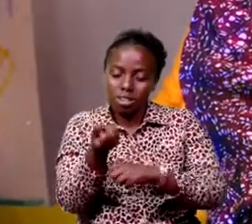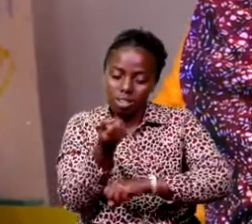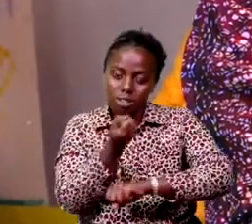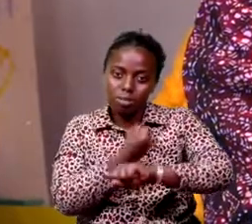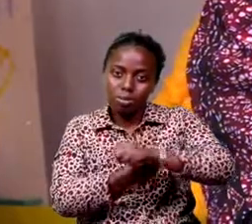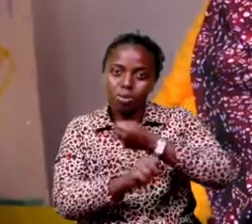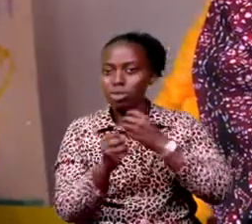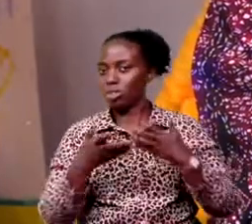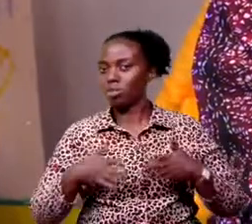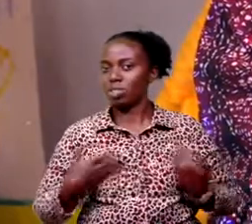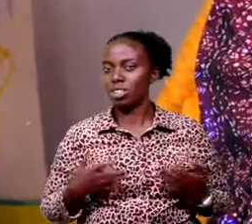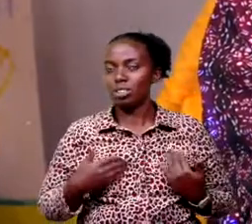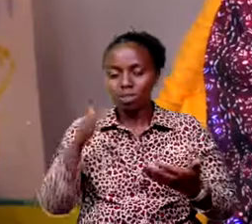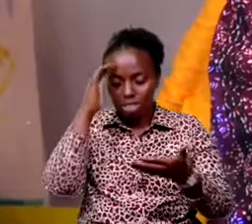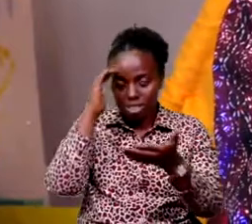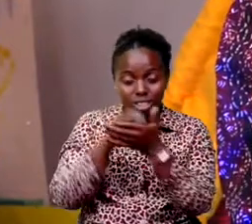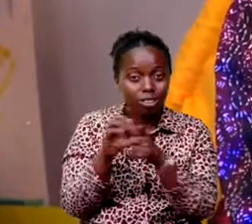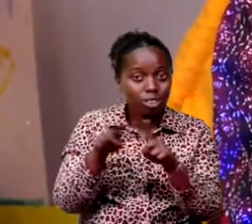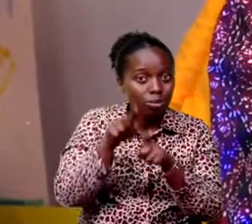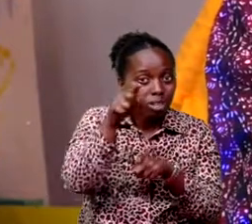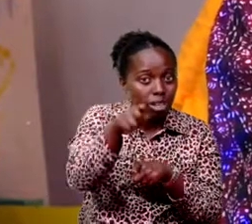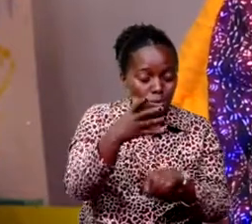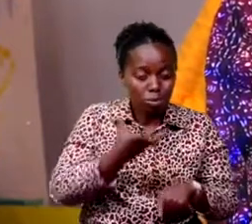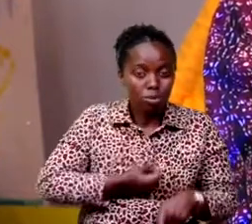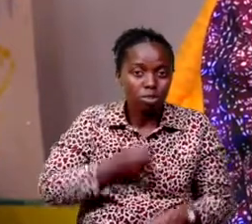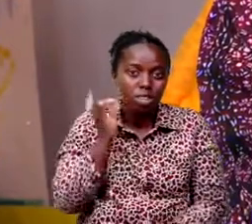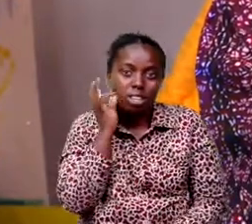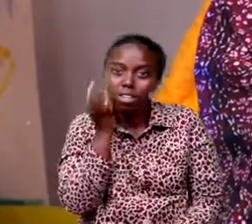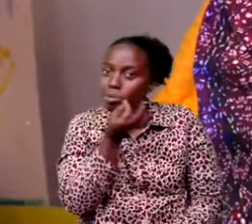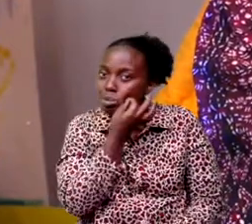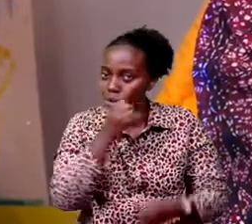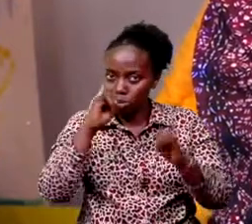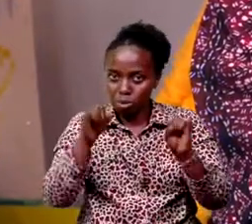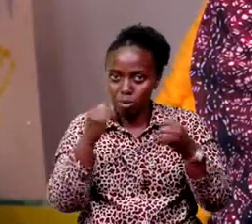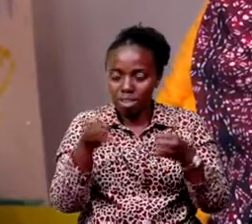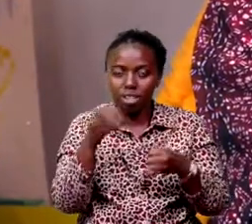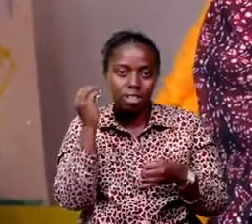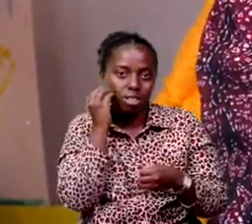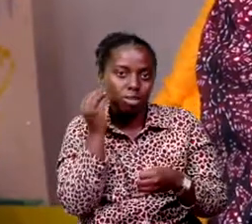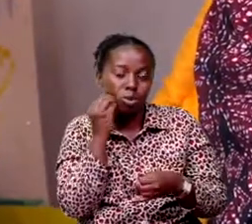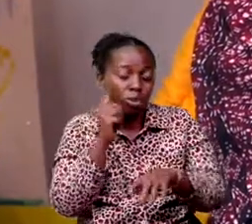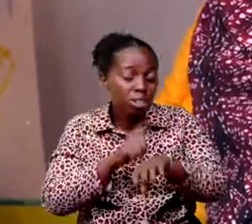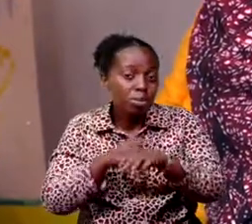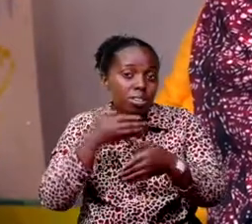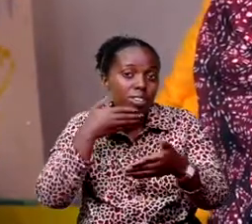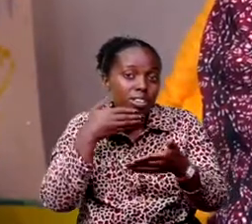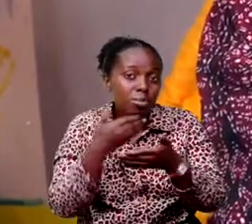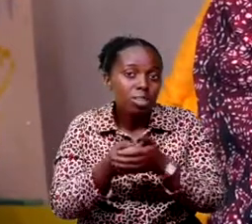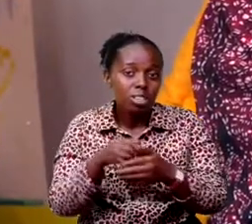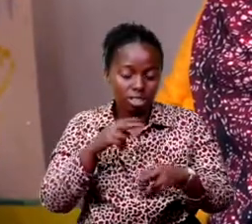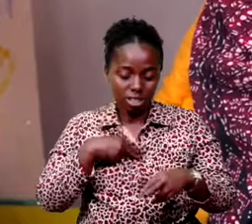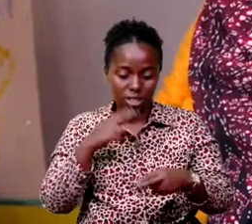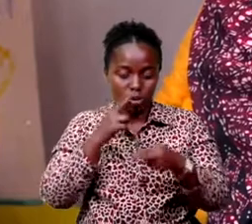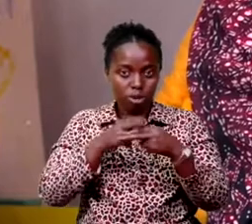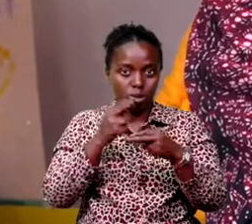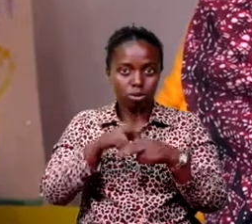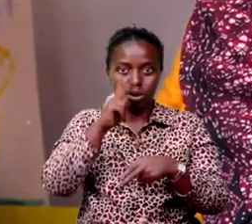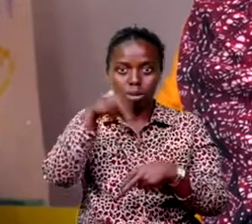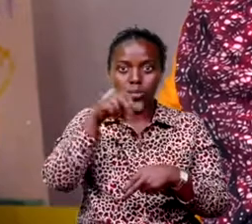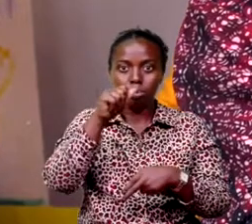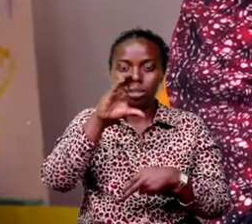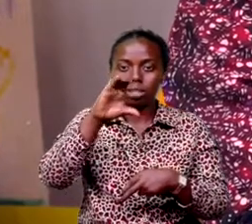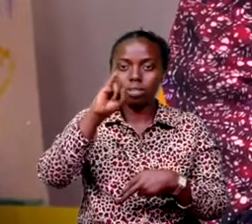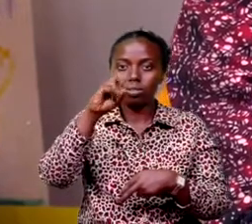ibikorwa binejeje. Nizere ko namwe mufite imbuto muza kubigerageza mu rugo. Ibihe byiza, wabasomeraga ni